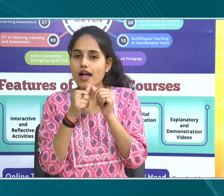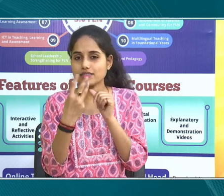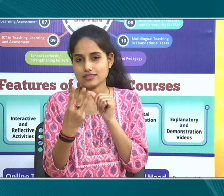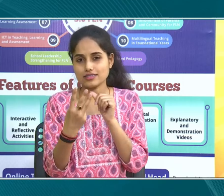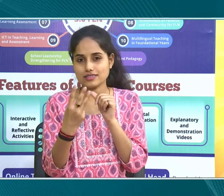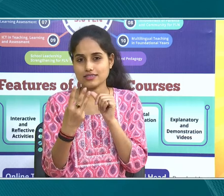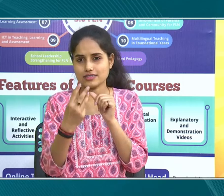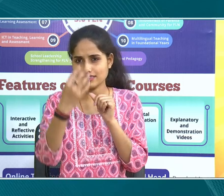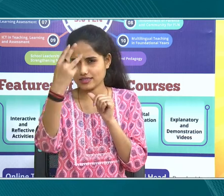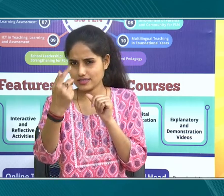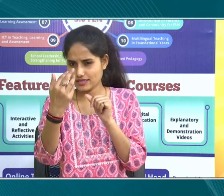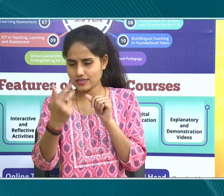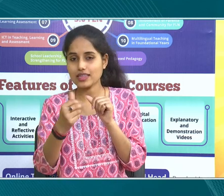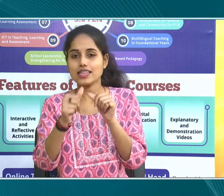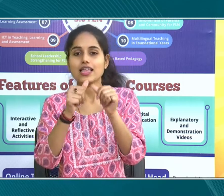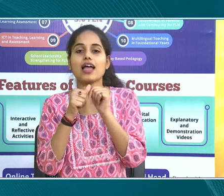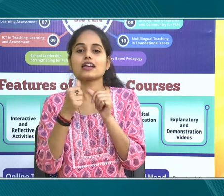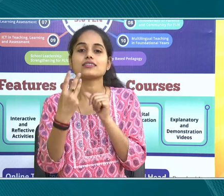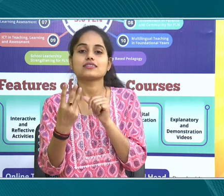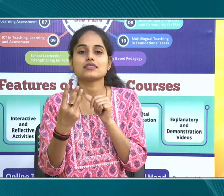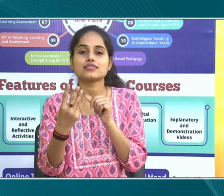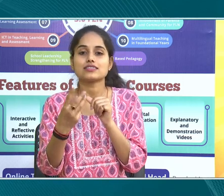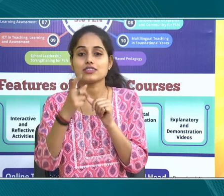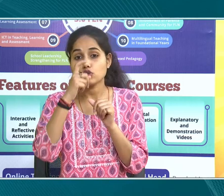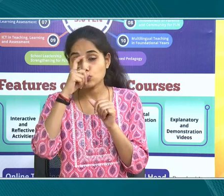नीले रंग से अगर शायद